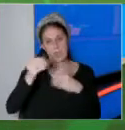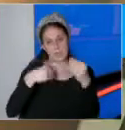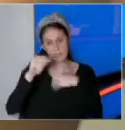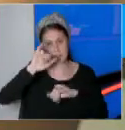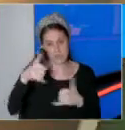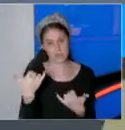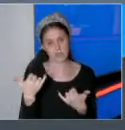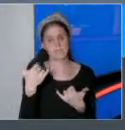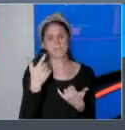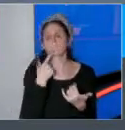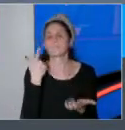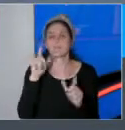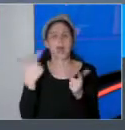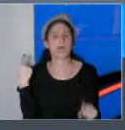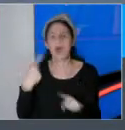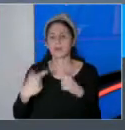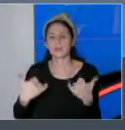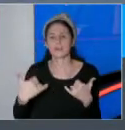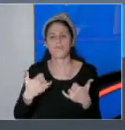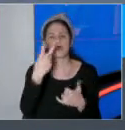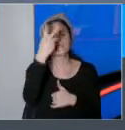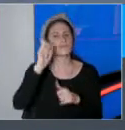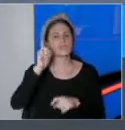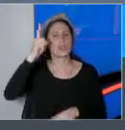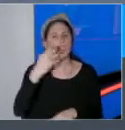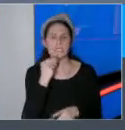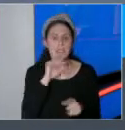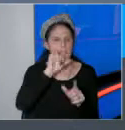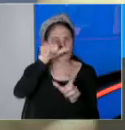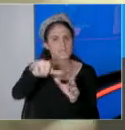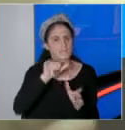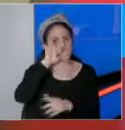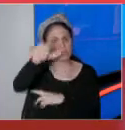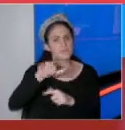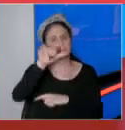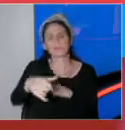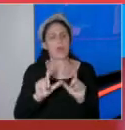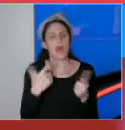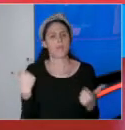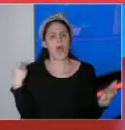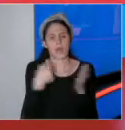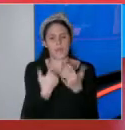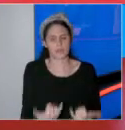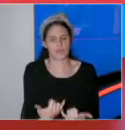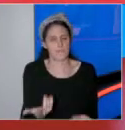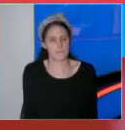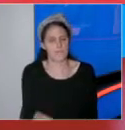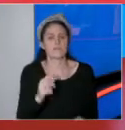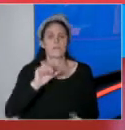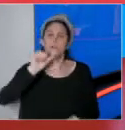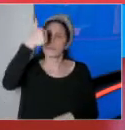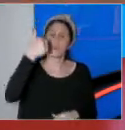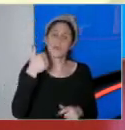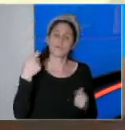שנים, ישראלים מגיעים לשם לפחות 20 שנה. כן. למה זה לא קרה עד כה? קודם כל זה עניין של בשלות. בשלות